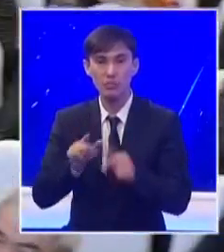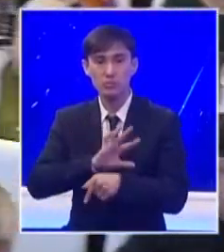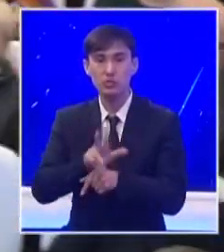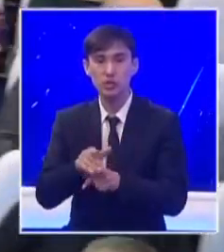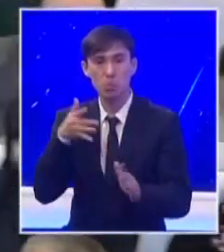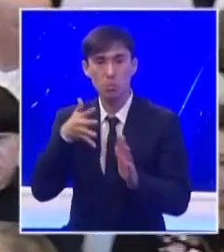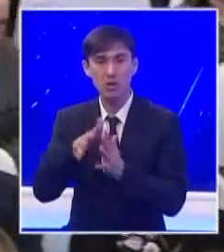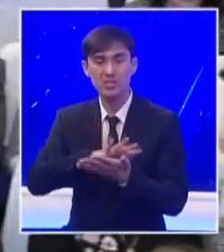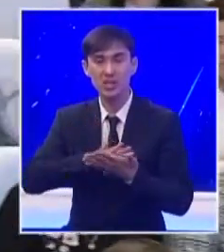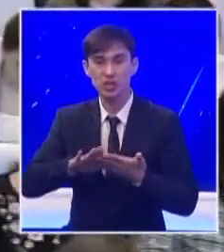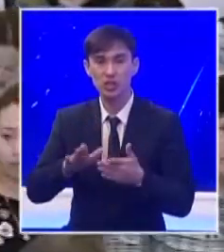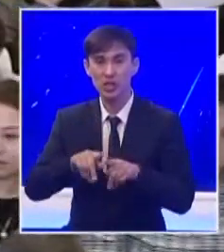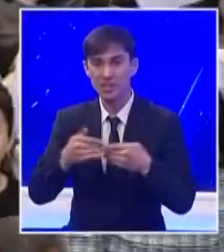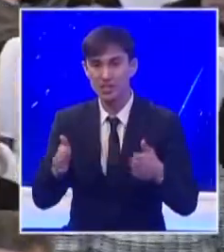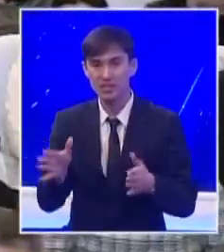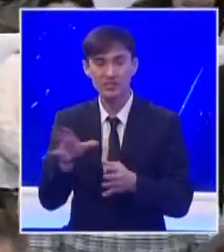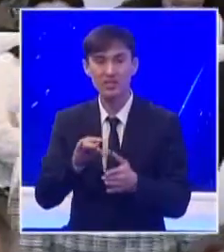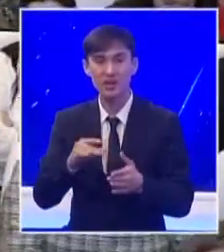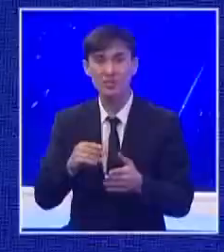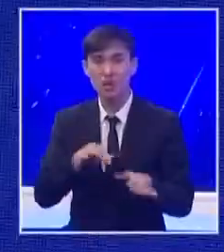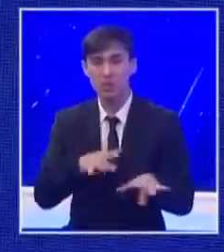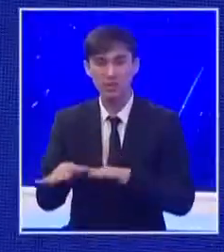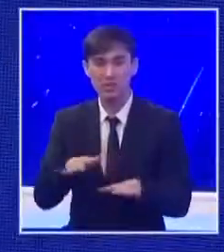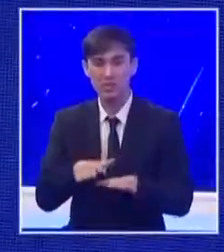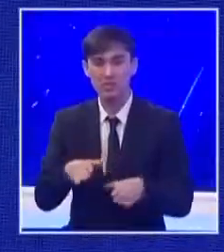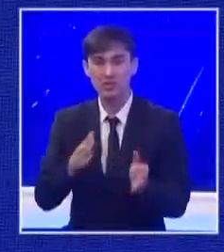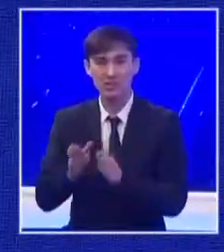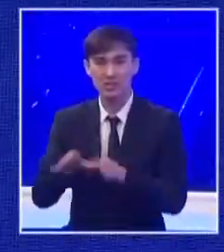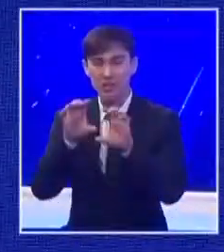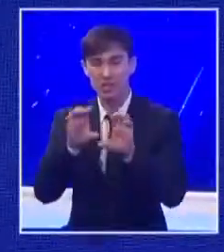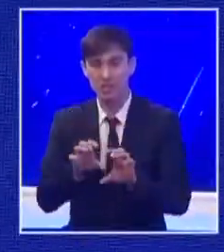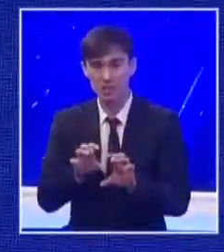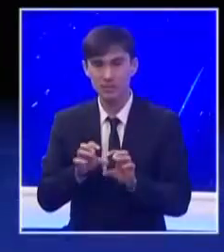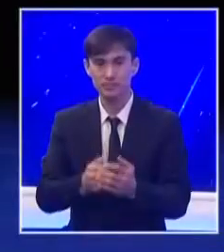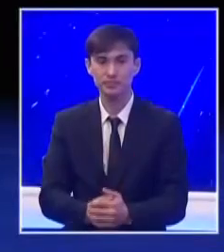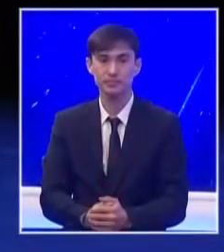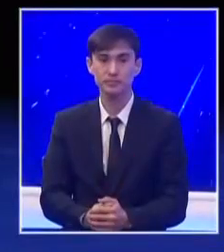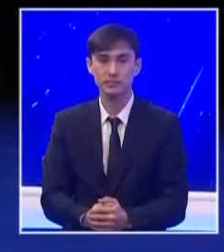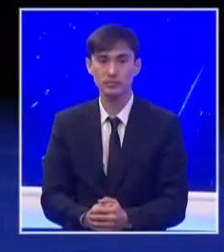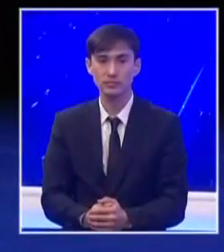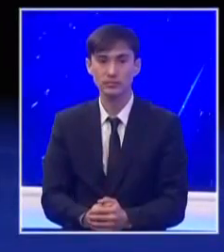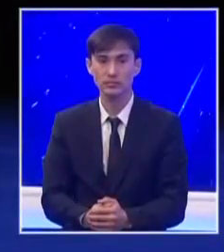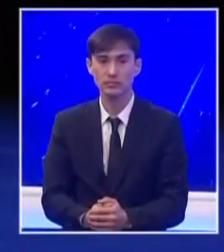обеспечение прозрачности и открытости всех электоральных процессов в соответствии с законодательством.